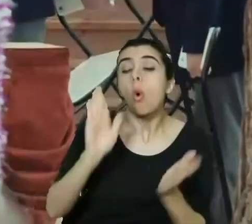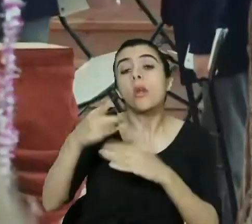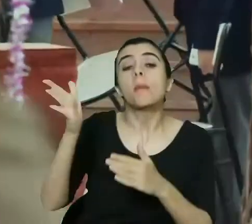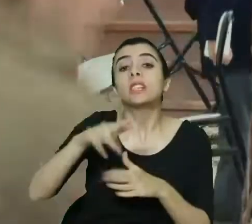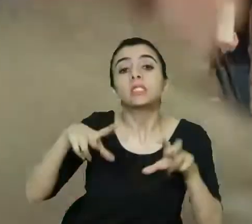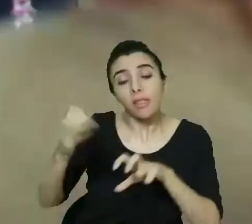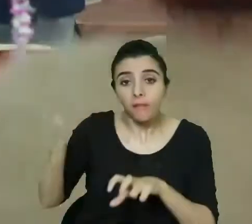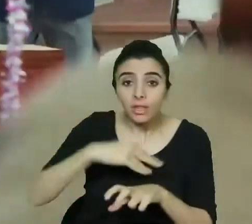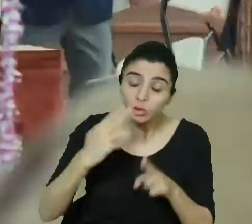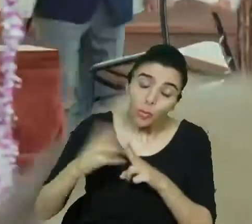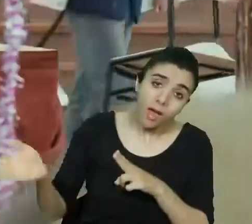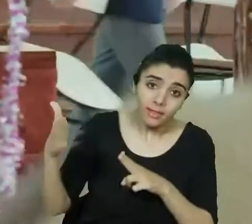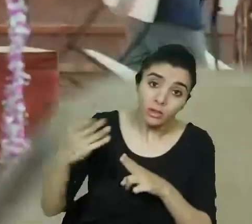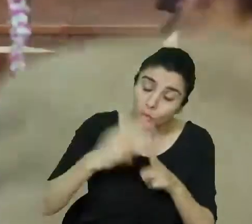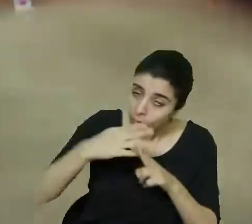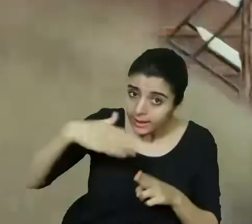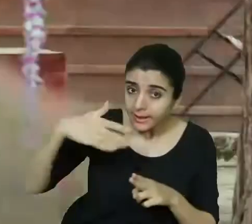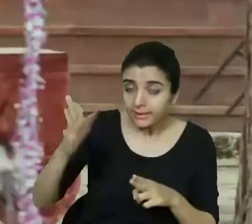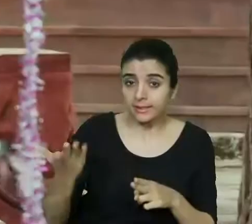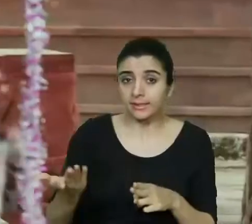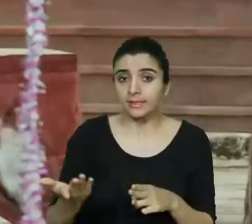başka sandalye getir. Hadi. Hırlayın.